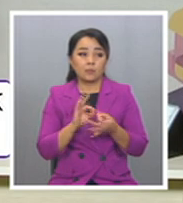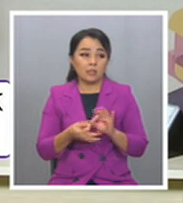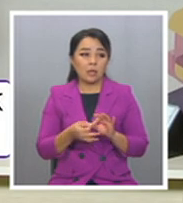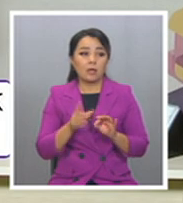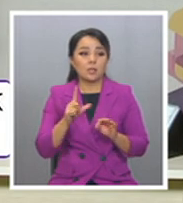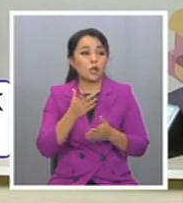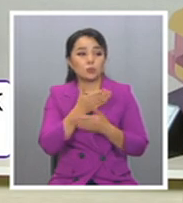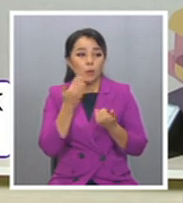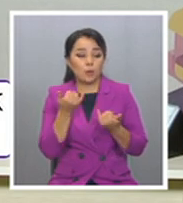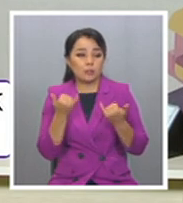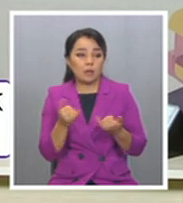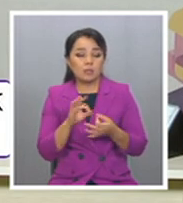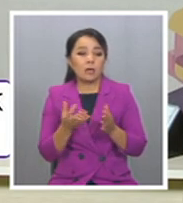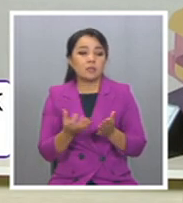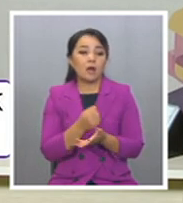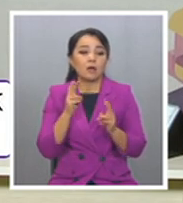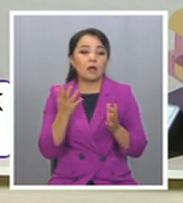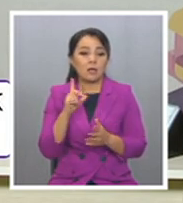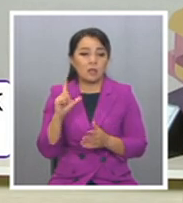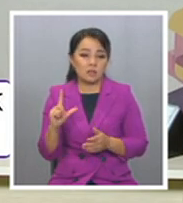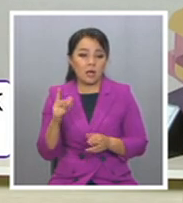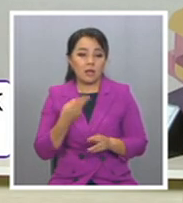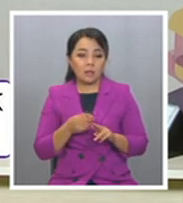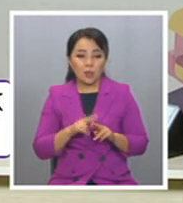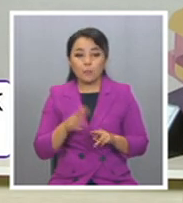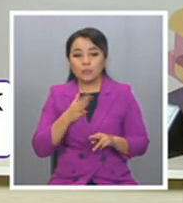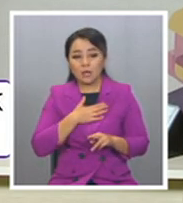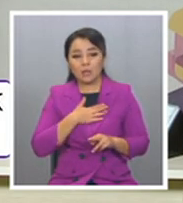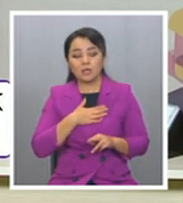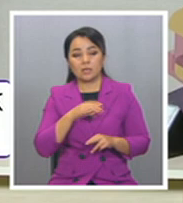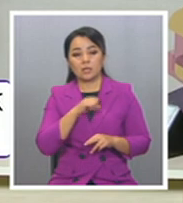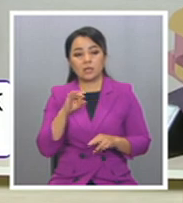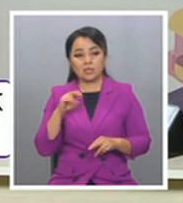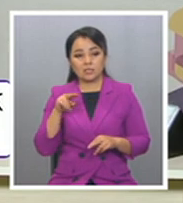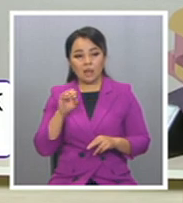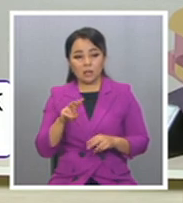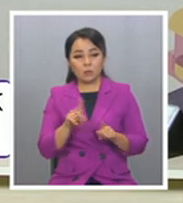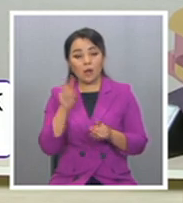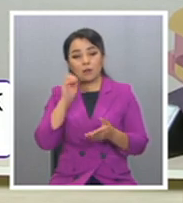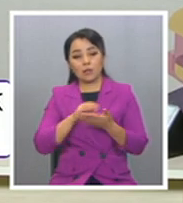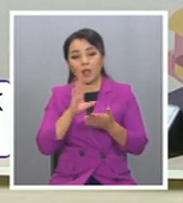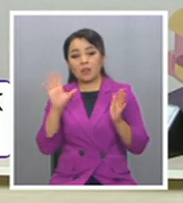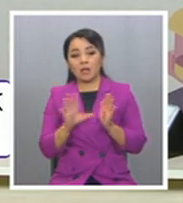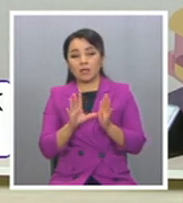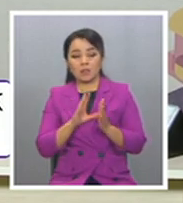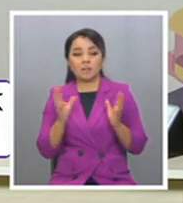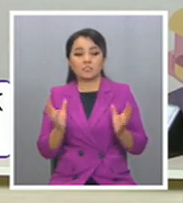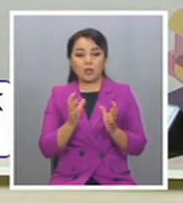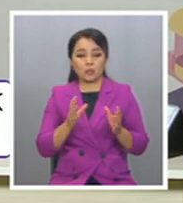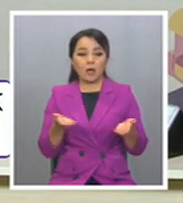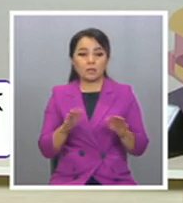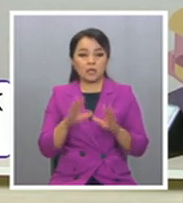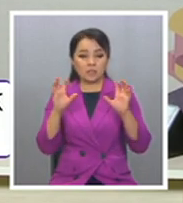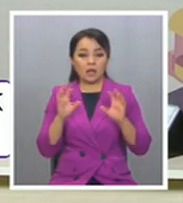жоқ. Енді l-ді қалай табамыз? Бізде идеал тербелмелі контур болғандықтан ол жерде энергияның сақталу заңы орындалады.